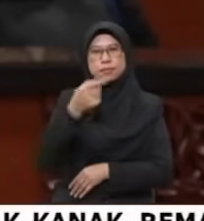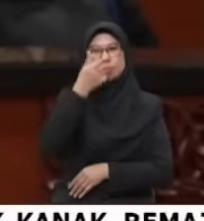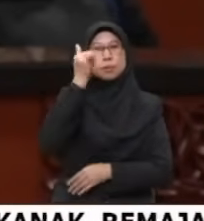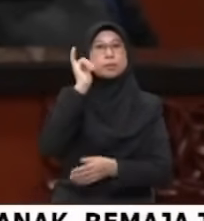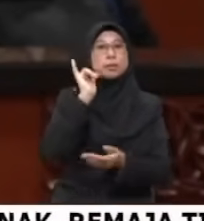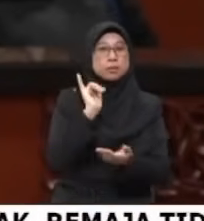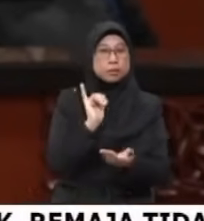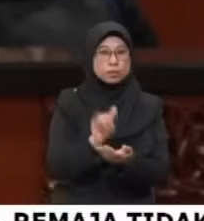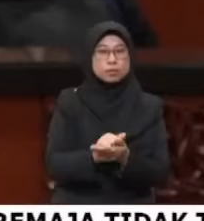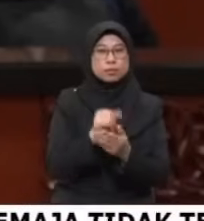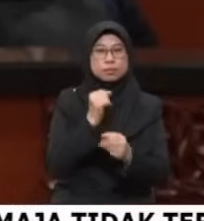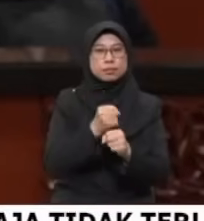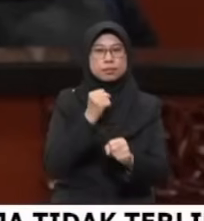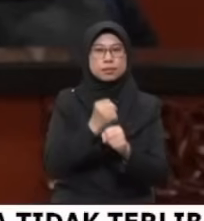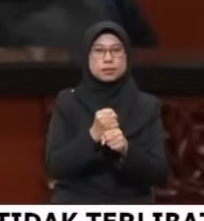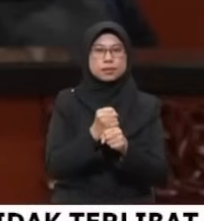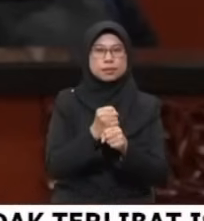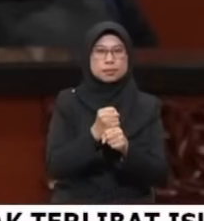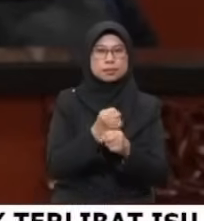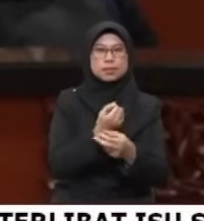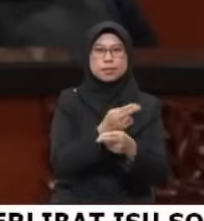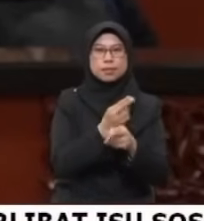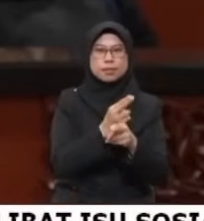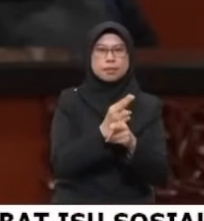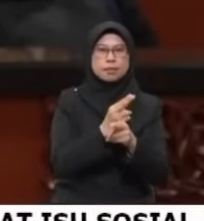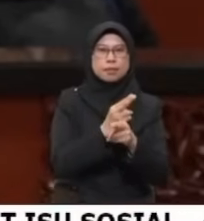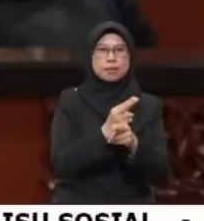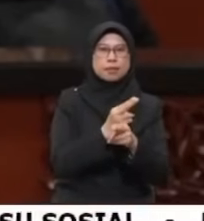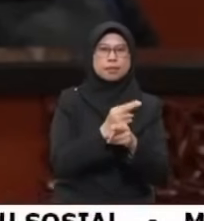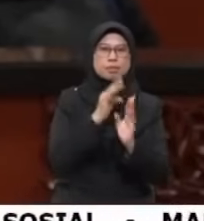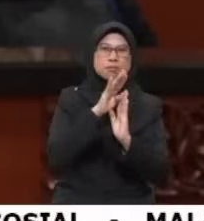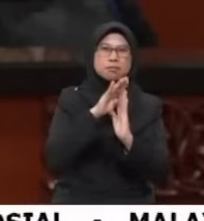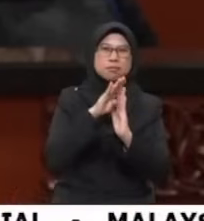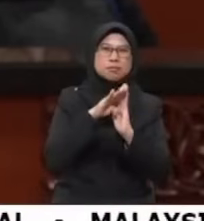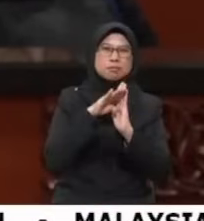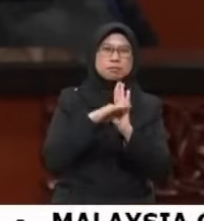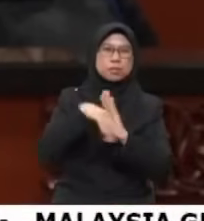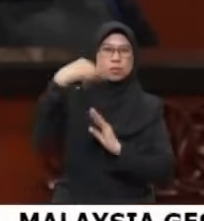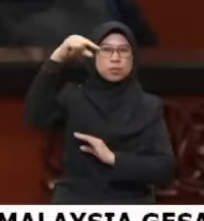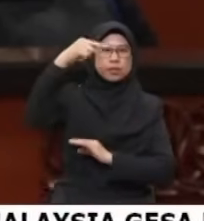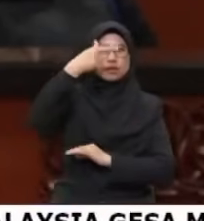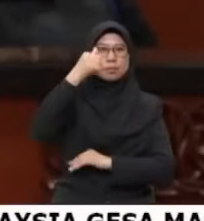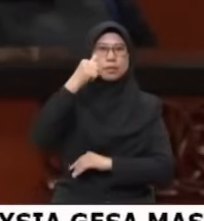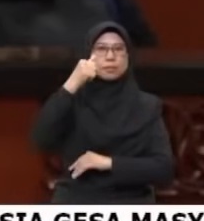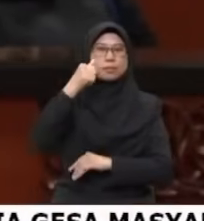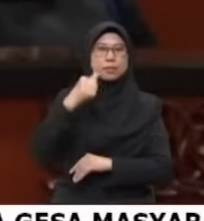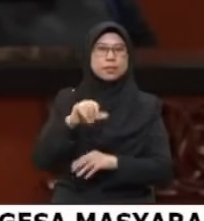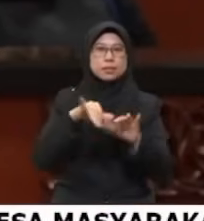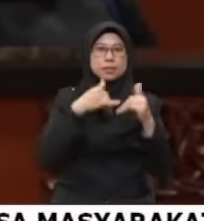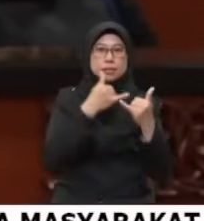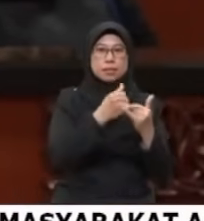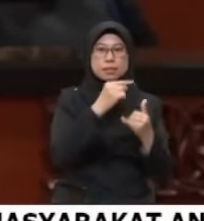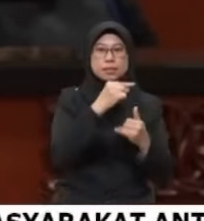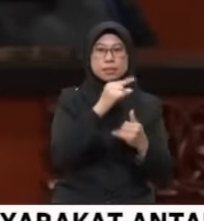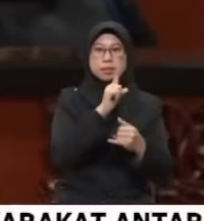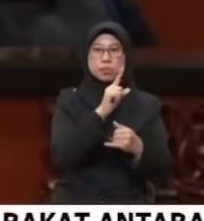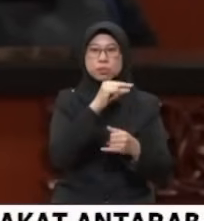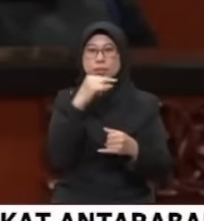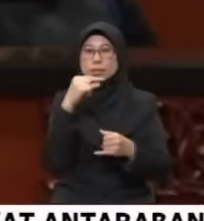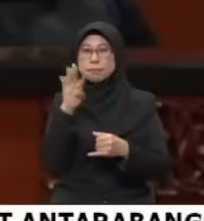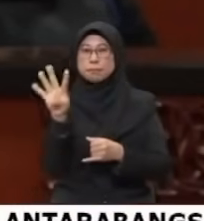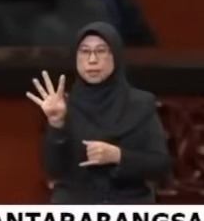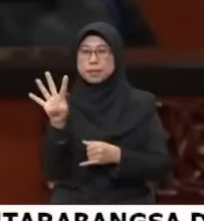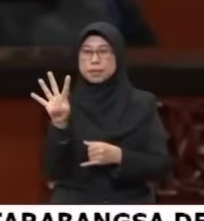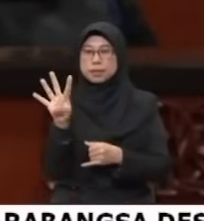itu kerja-kerja kita semakin kurang kualitinya kerana Syarikat G4 G1 ke G4 ni mereka